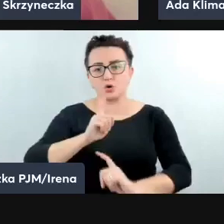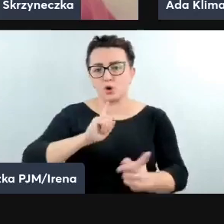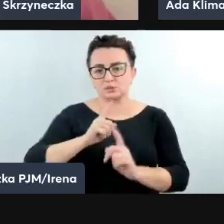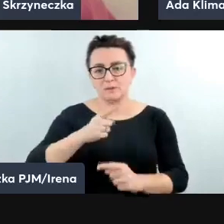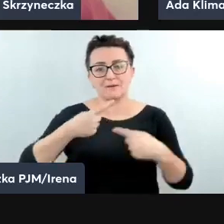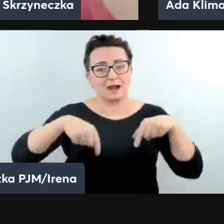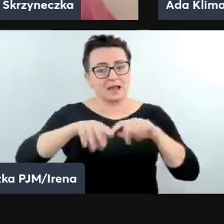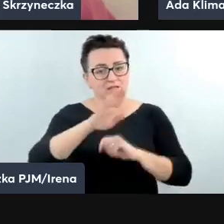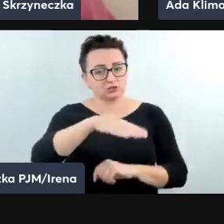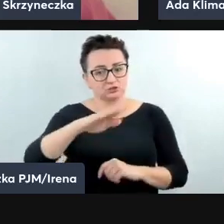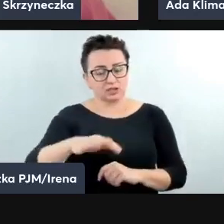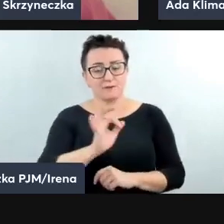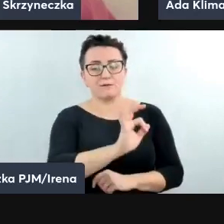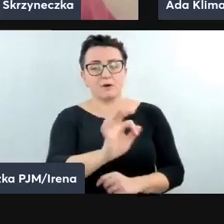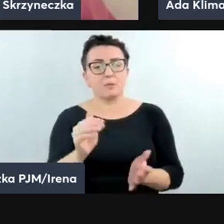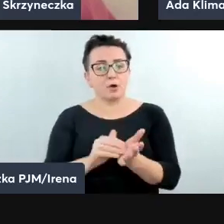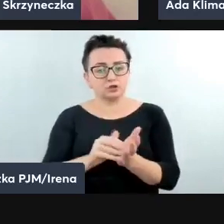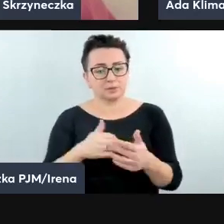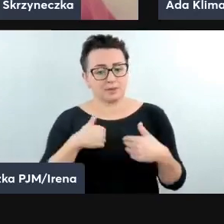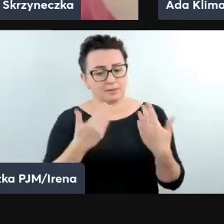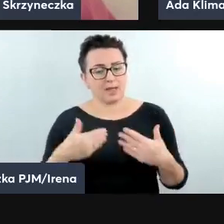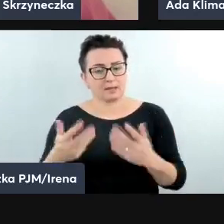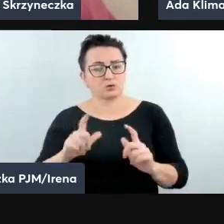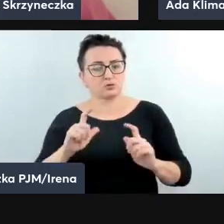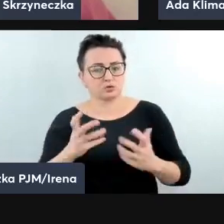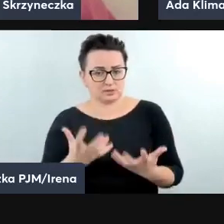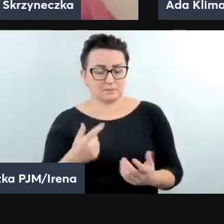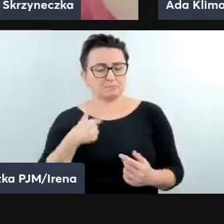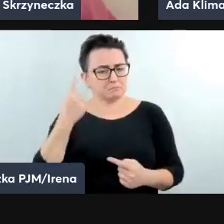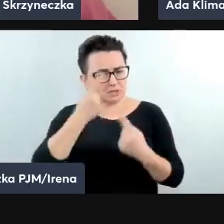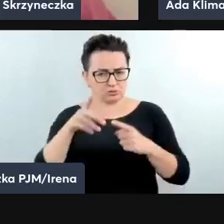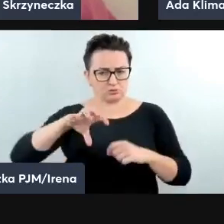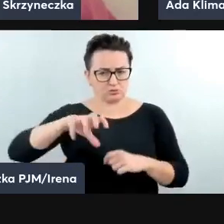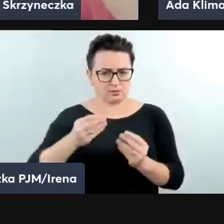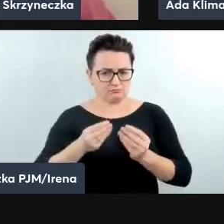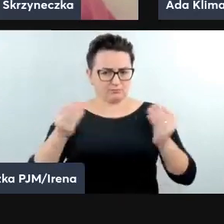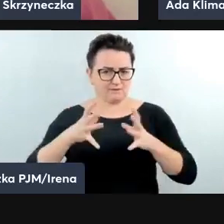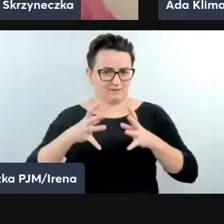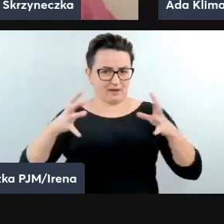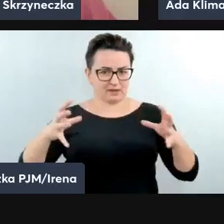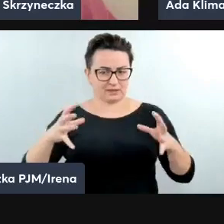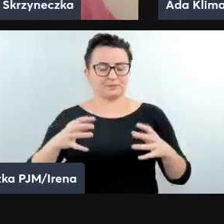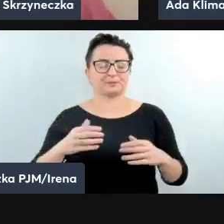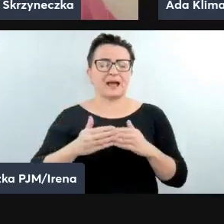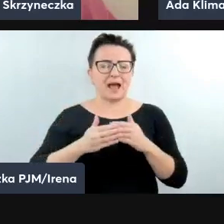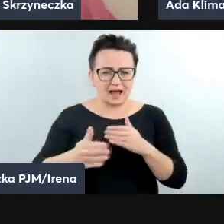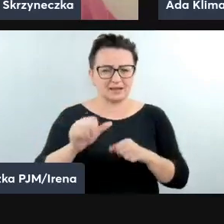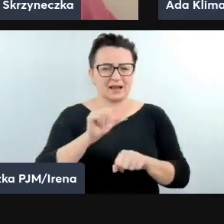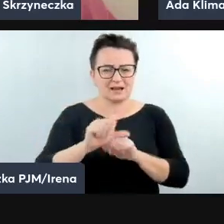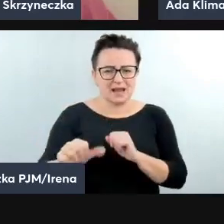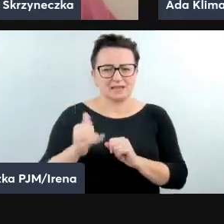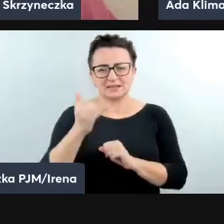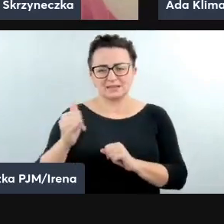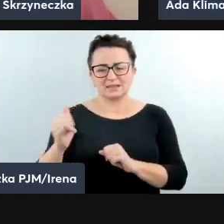wzrosła. To nadal jest jakiś tam pewnie margines, nie odważę się na procenty, bo to by było totalne zgadywanie, ale mam